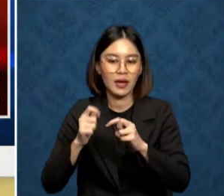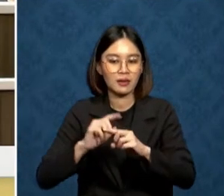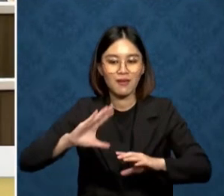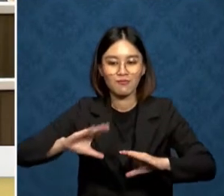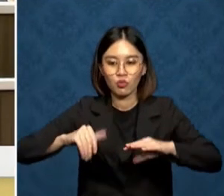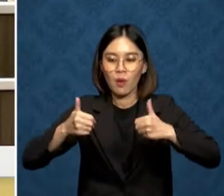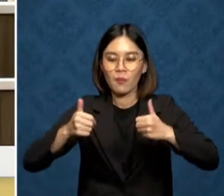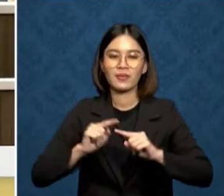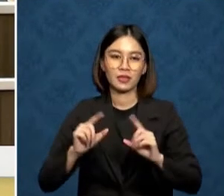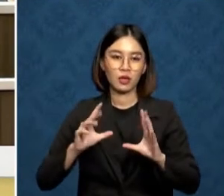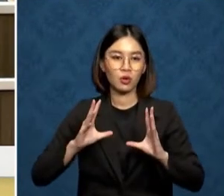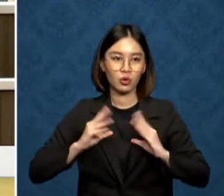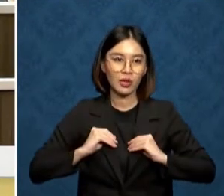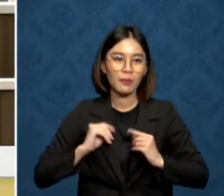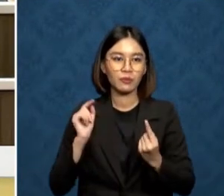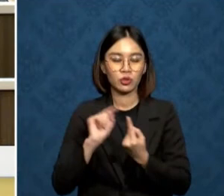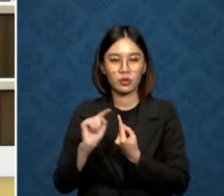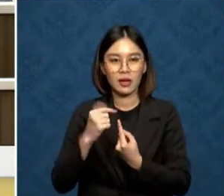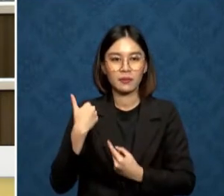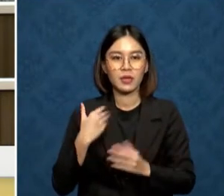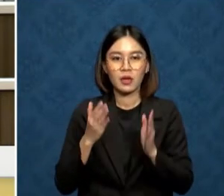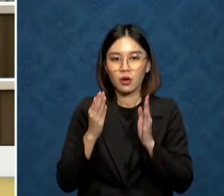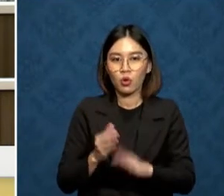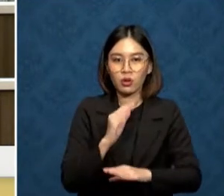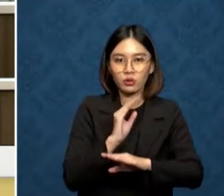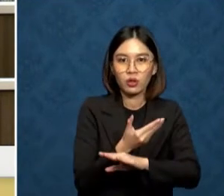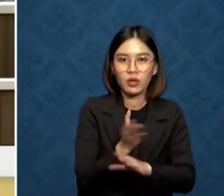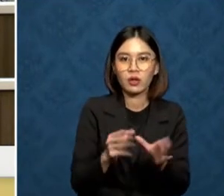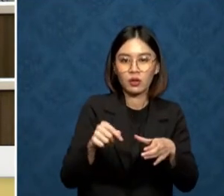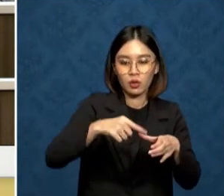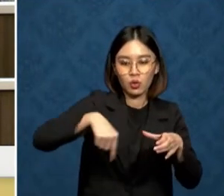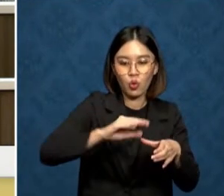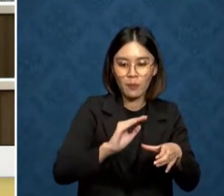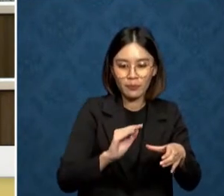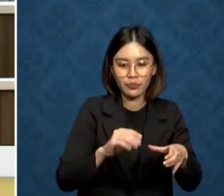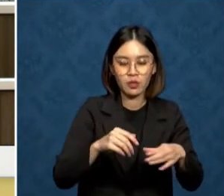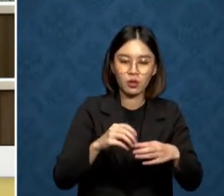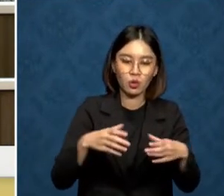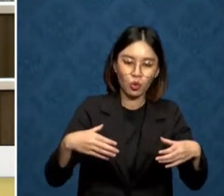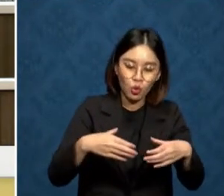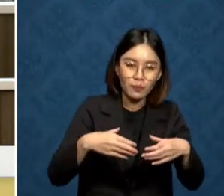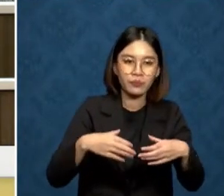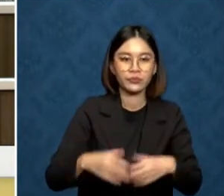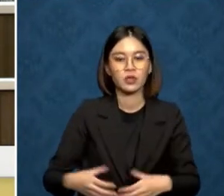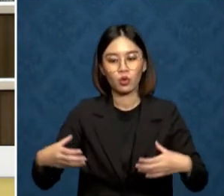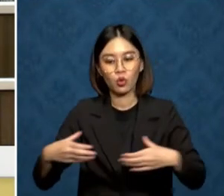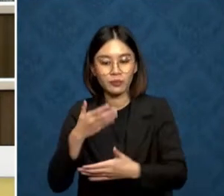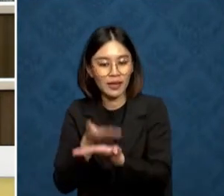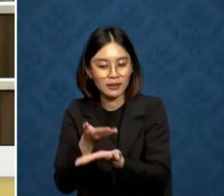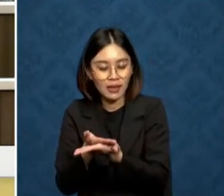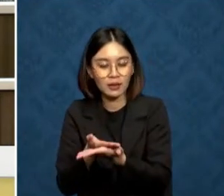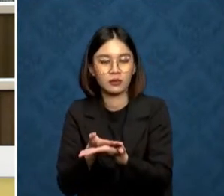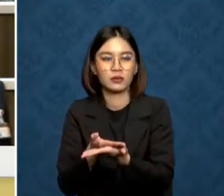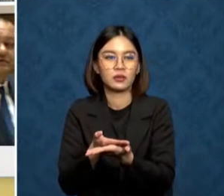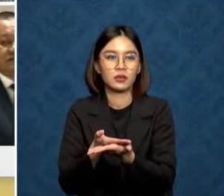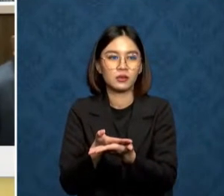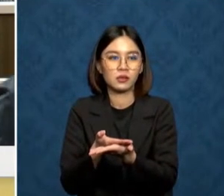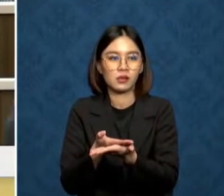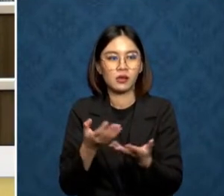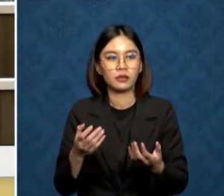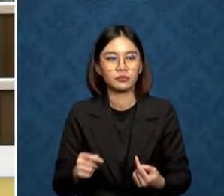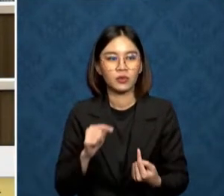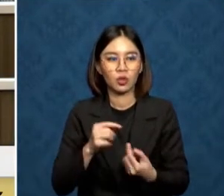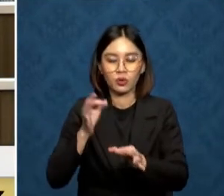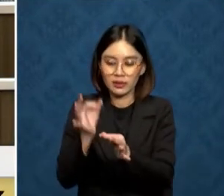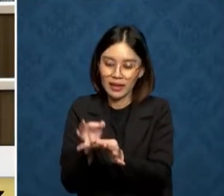แต่กปนธเศไม่ได้ว่ามีนกธุรกิบางกลุ่ม ราชชนบางคน หรอภาคการเงินรวมถึงภาค